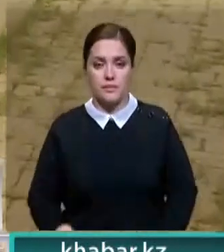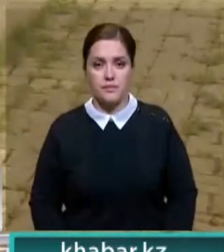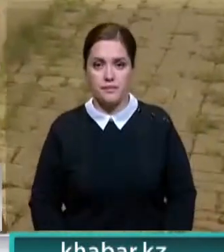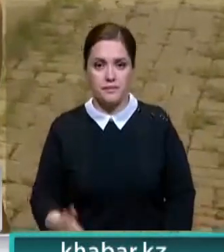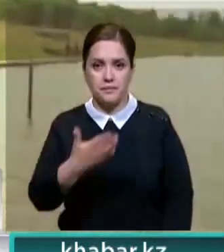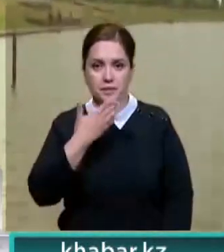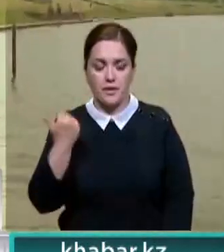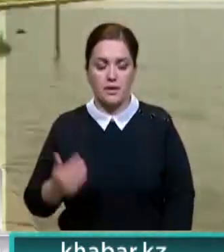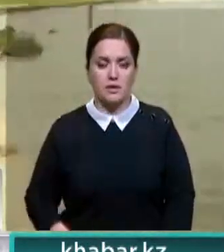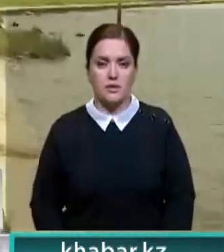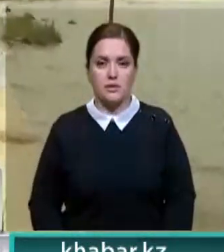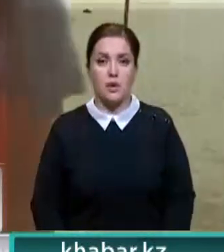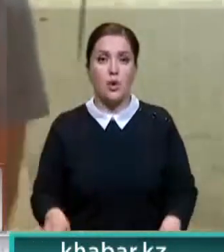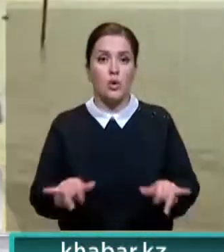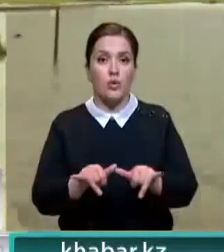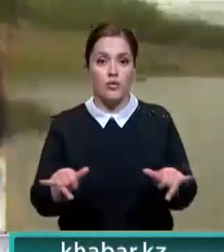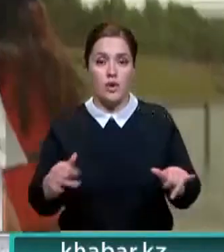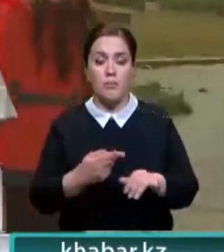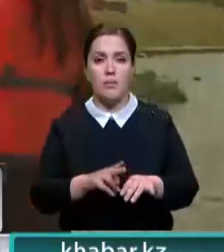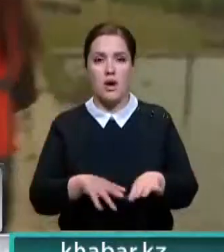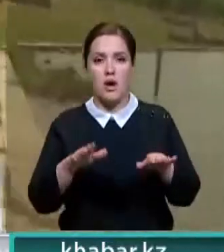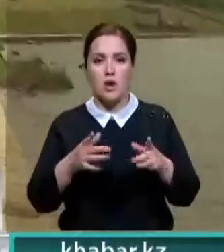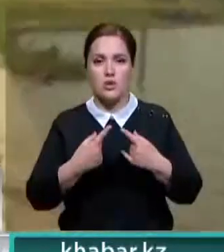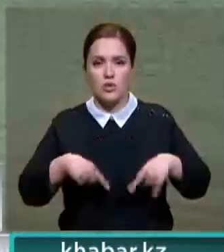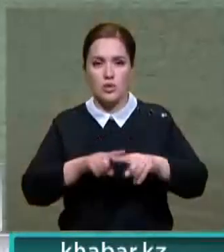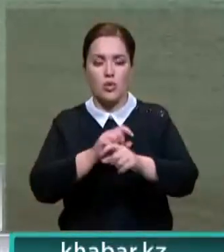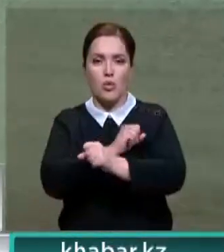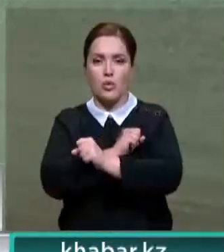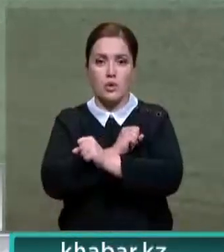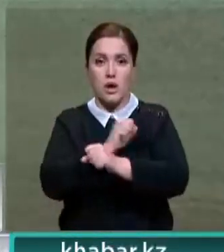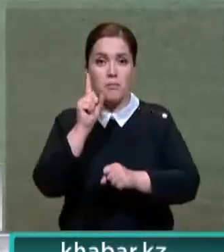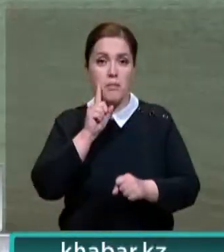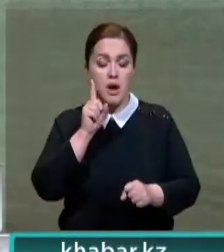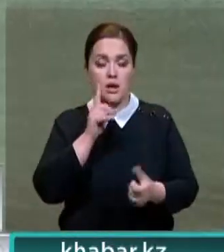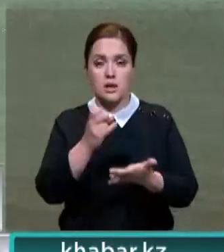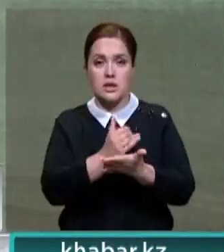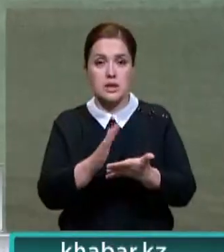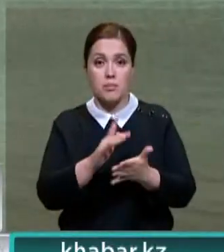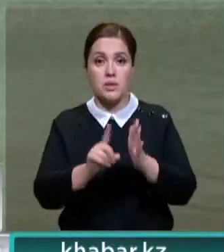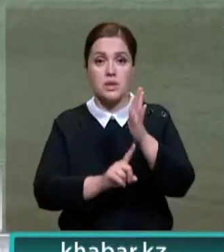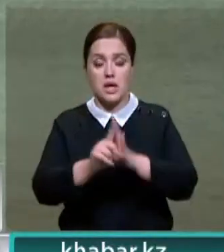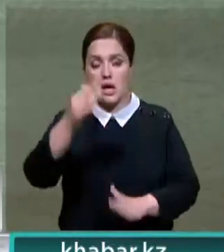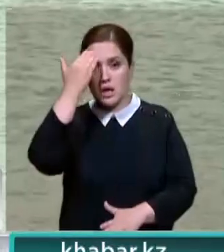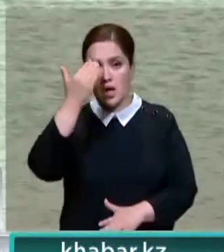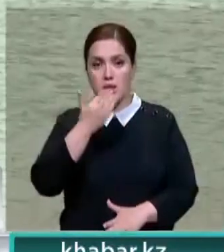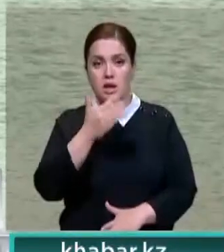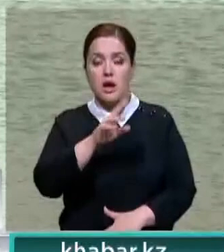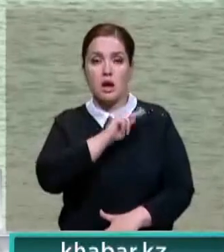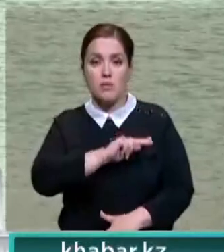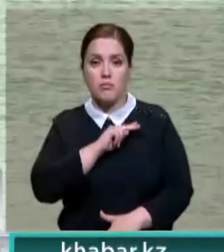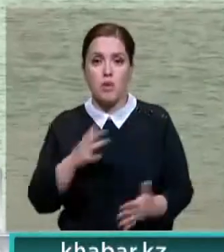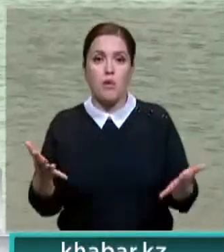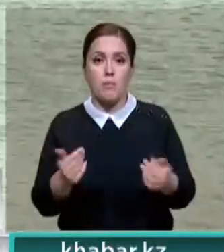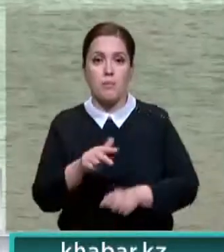тут вообще нету. И увеличивать количество зон отдыха в Акимате пока не собираются. Поэтому с наступлением летнего сезона работы у спасателей